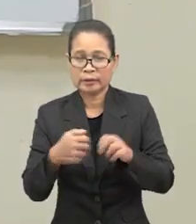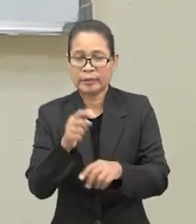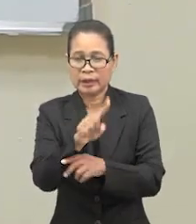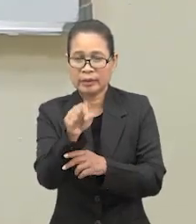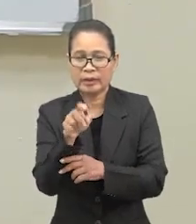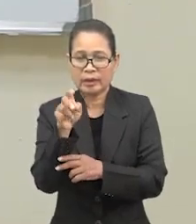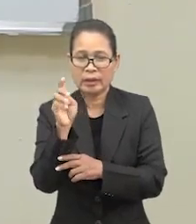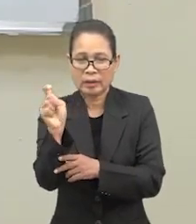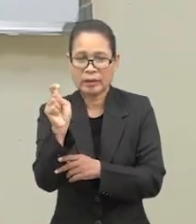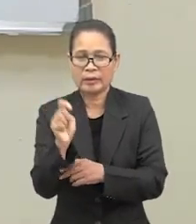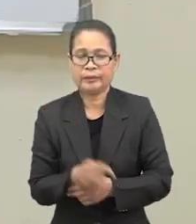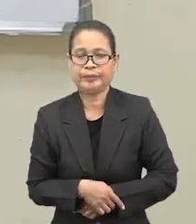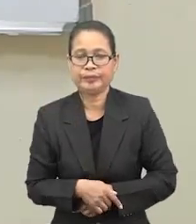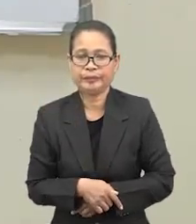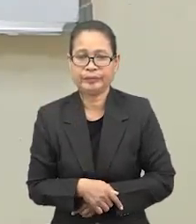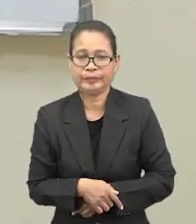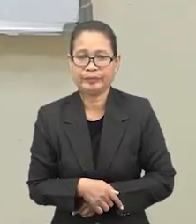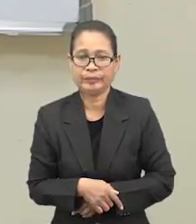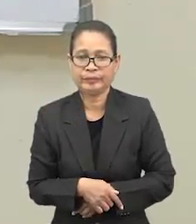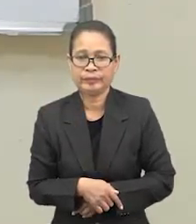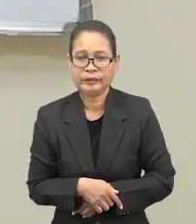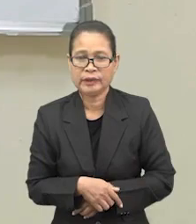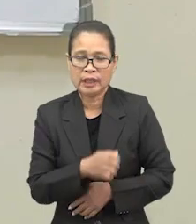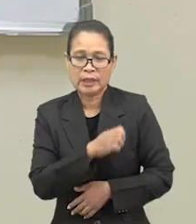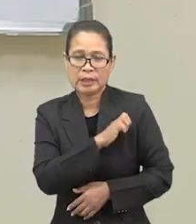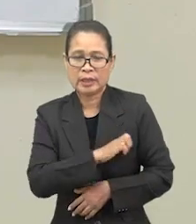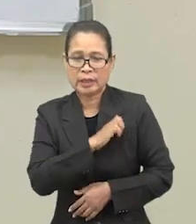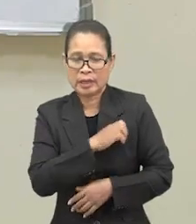Chẳng chẳng nọt khó nẹ khu ban bằng cá ớt hà.